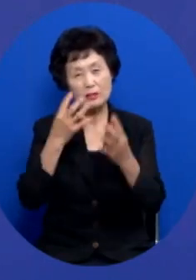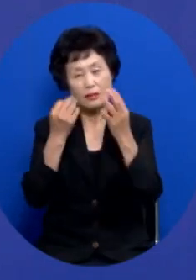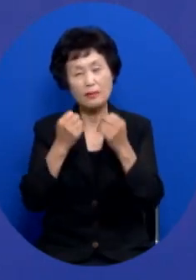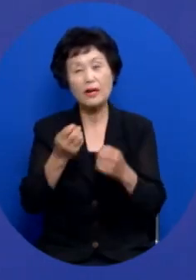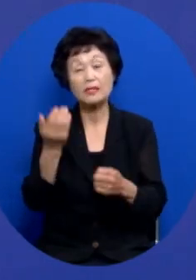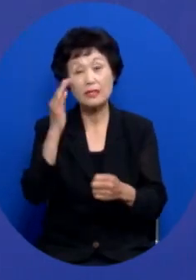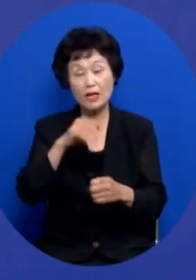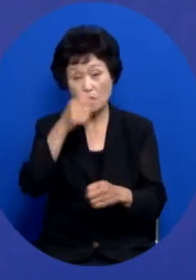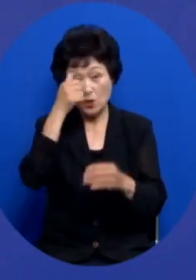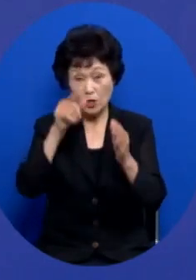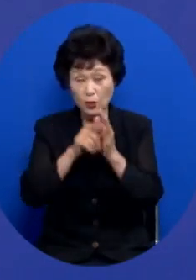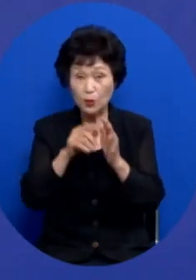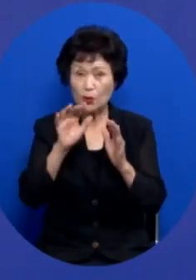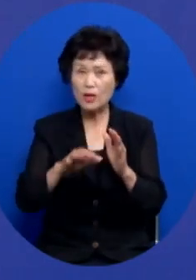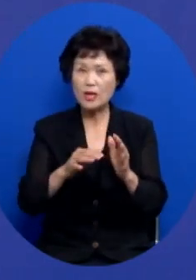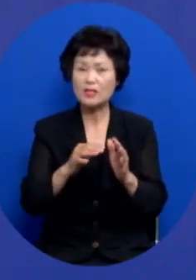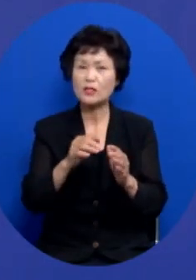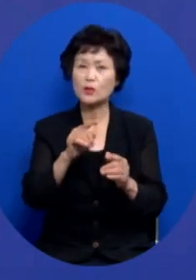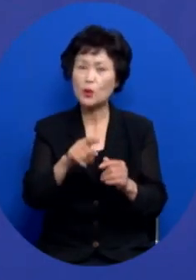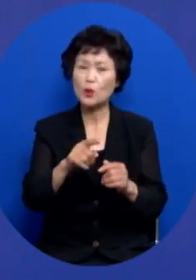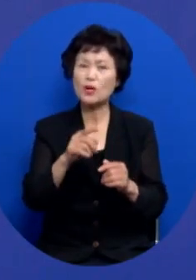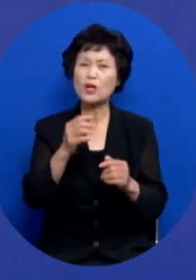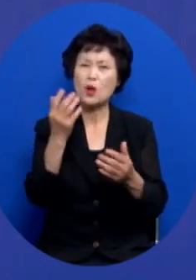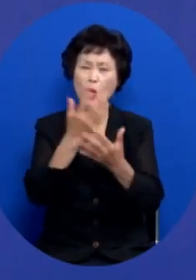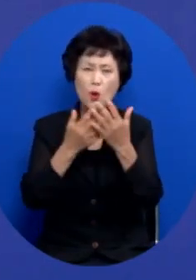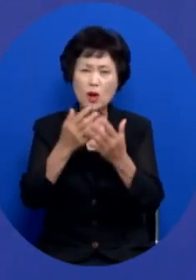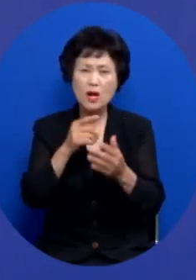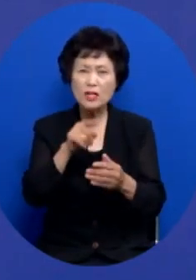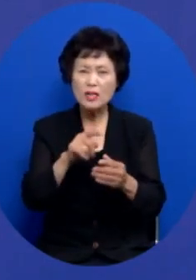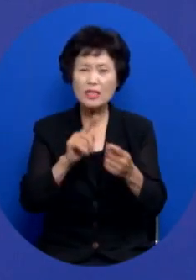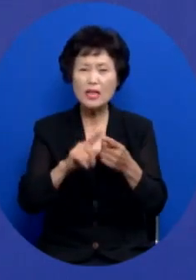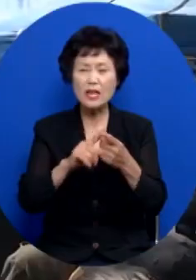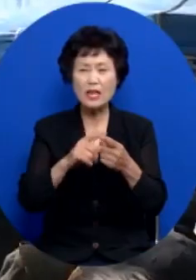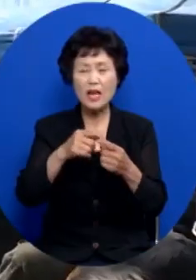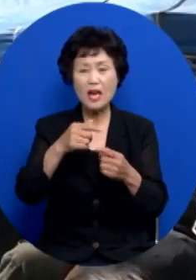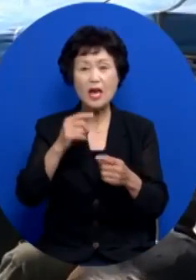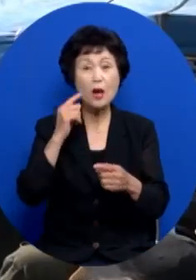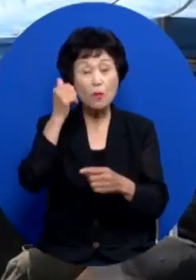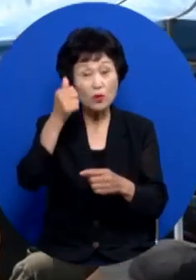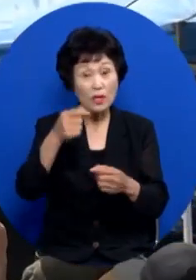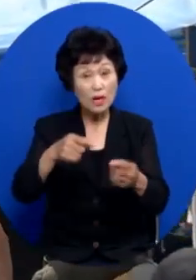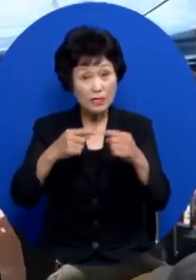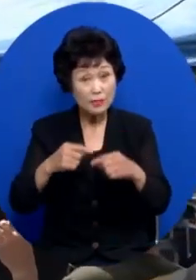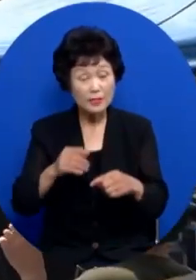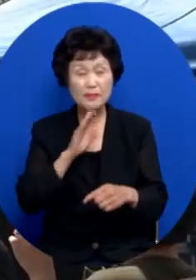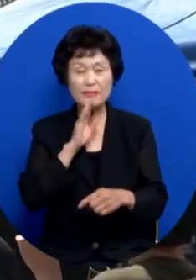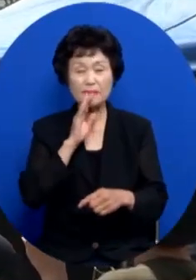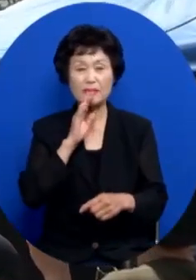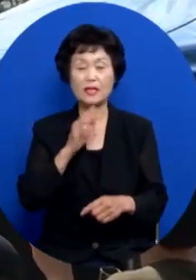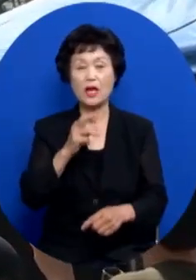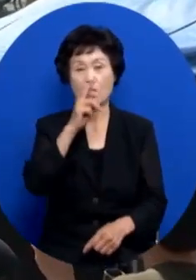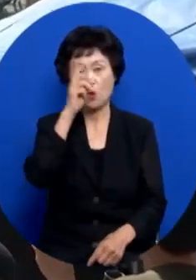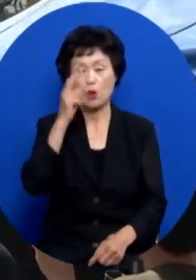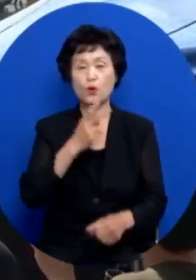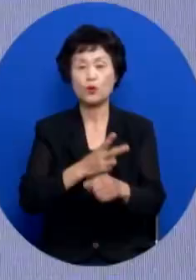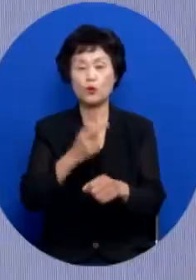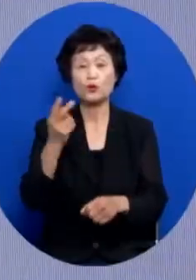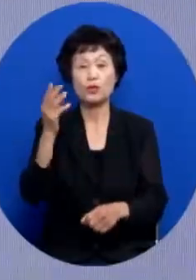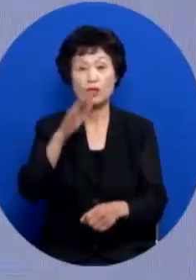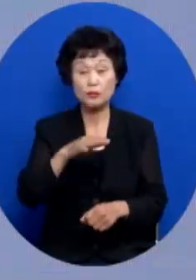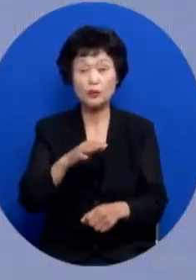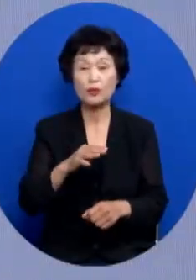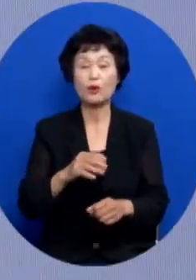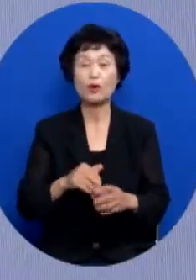교계에서 논란을 낳고 있는 목회자가 참석해서 이슈였다고요? 네, 퀴어 축제 측은 오후 2시부터 무대 공연과 연대 발언